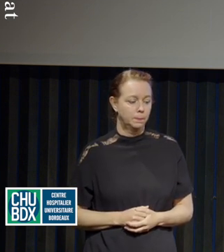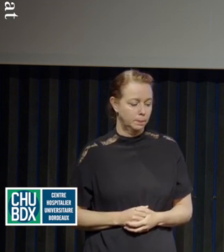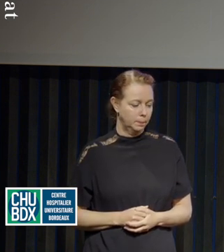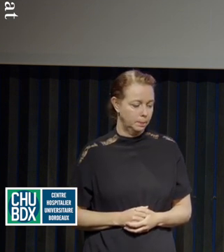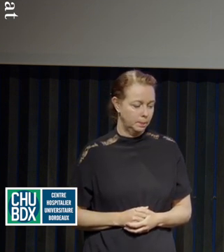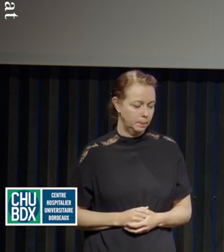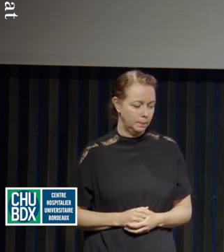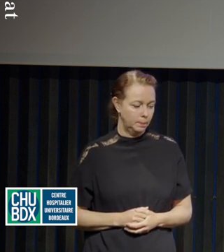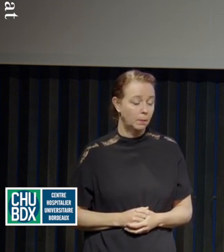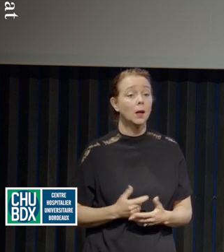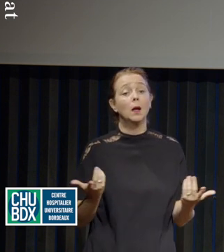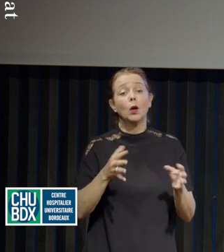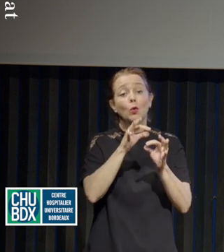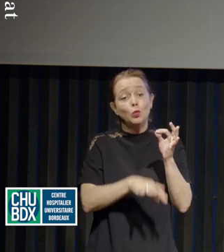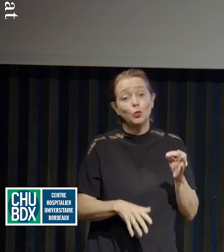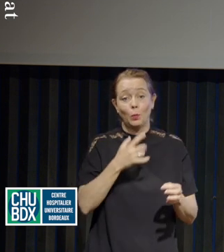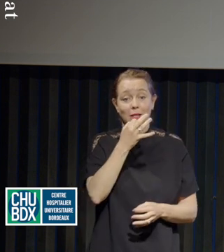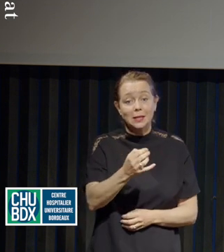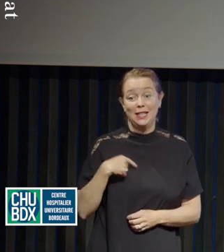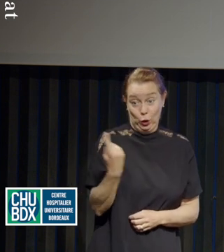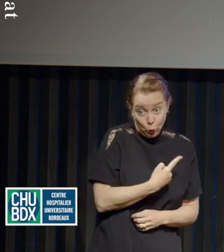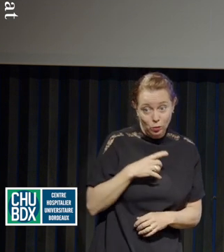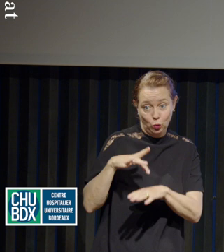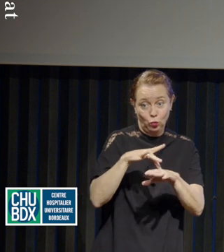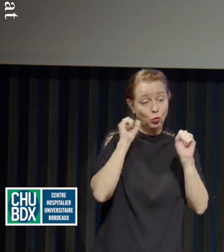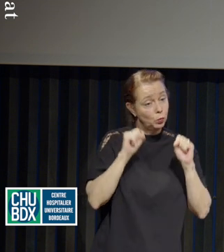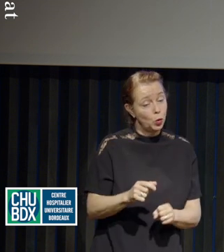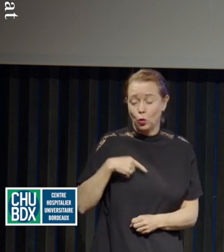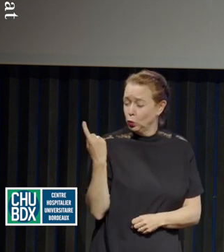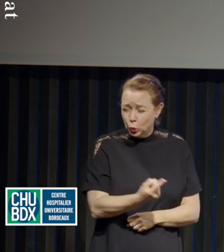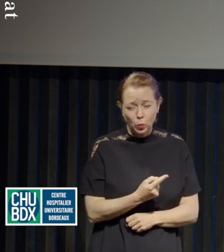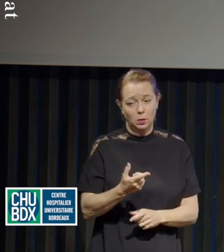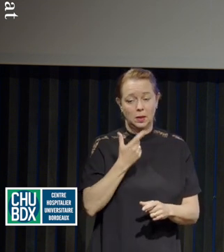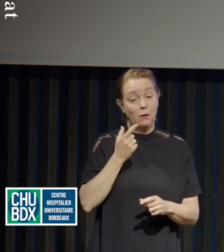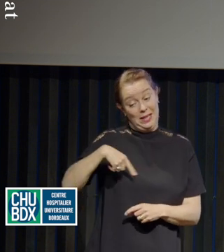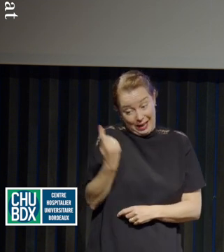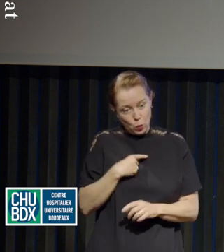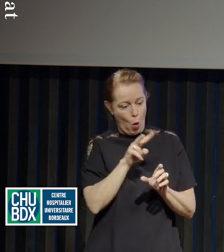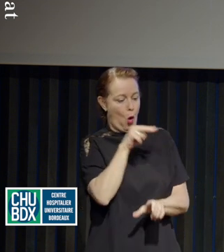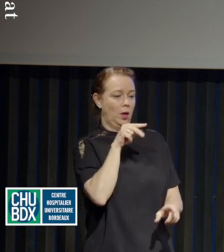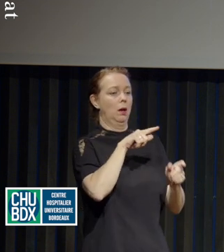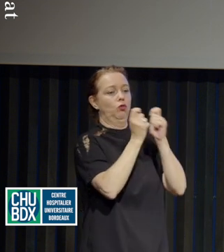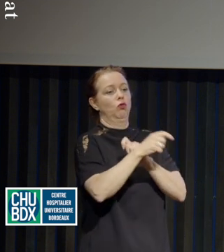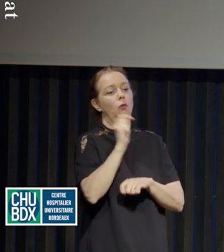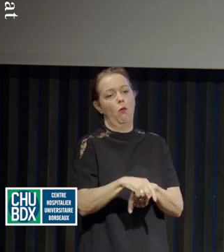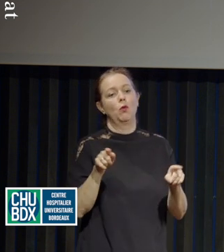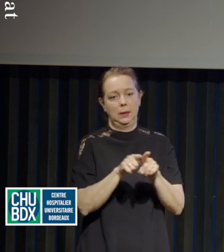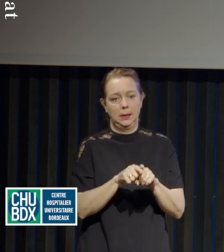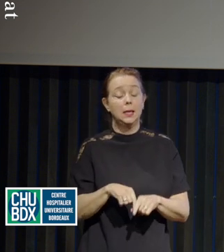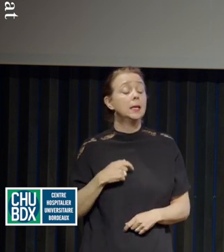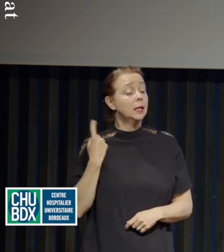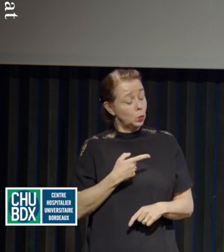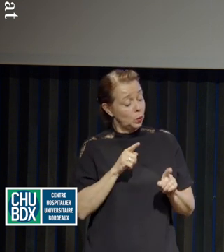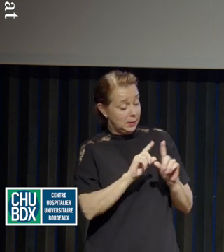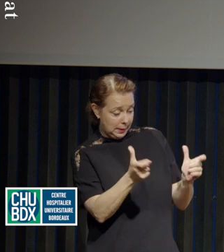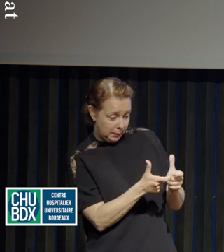En conclusion, on peut dire que nous sommes tous vulnérables et tous concernés. Cela nous oblige à changer notre regard, revoir la manière de dépister et de prendre en